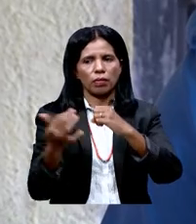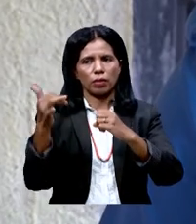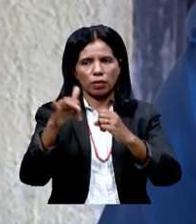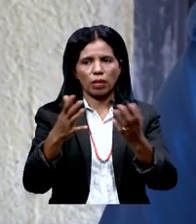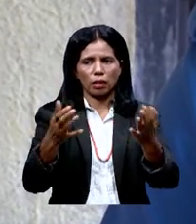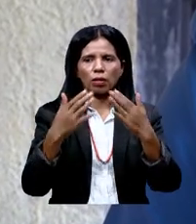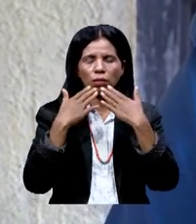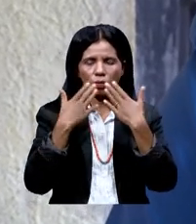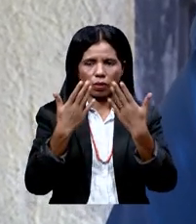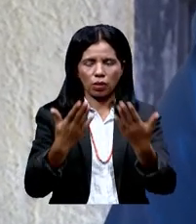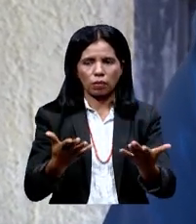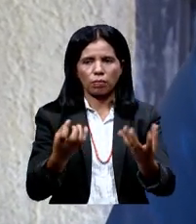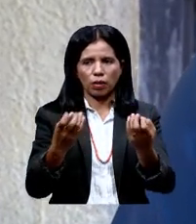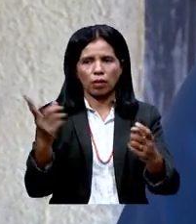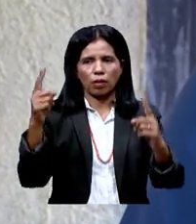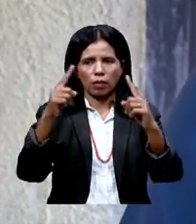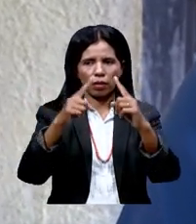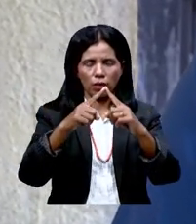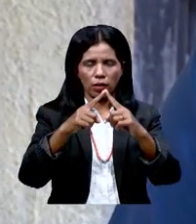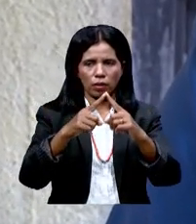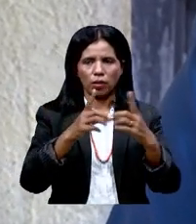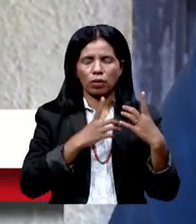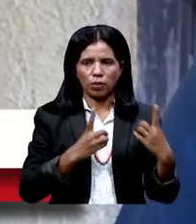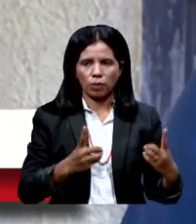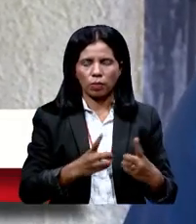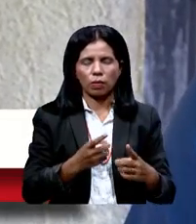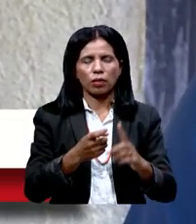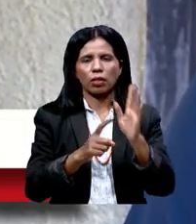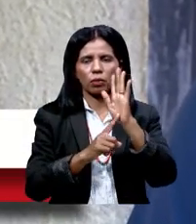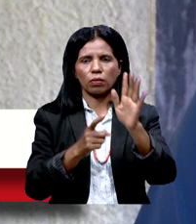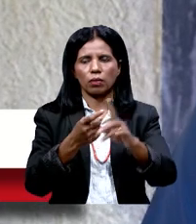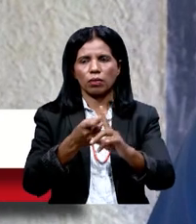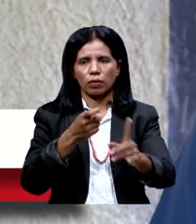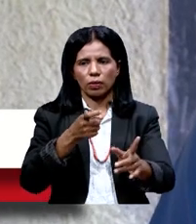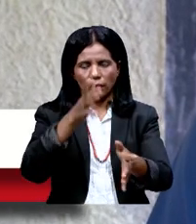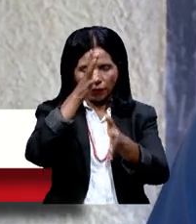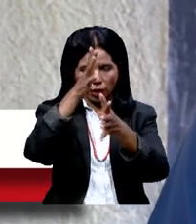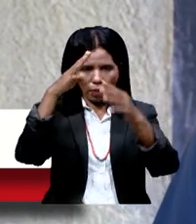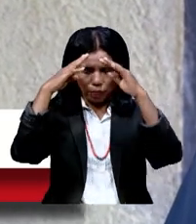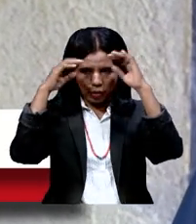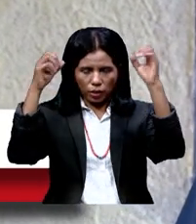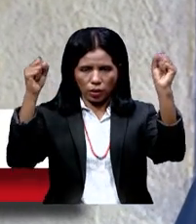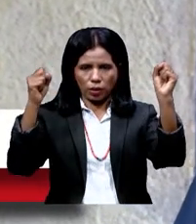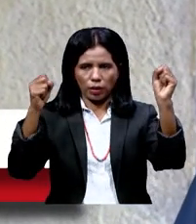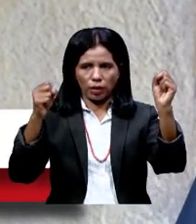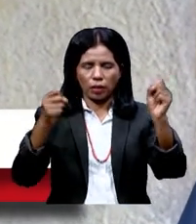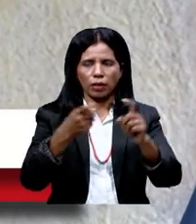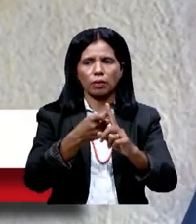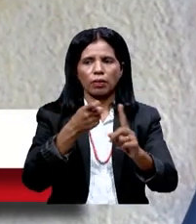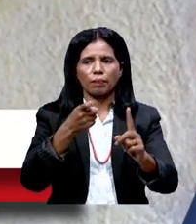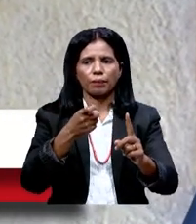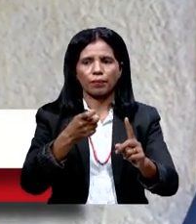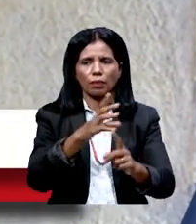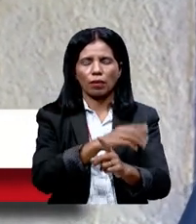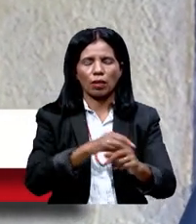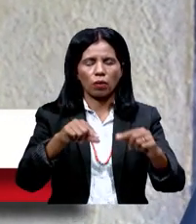se teves ba iha lumi nebe ke hatu du usi kenenai presidente li usi excelencia serka civil